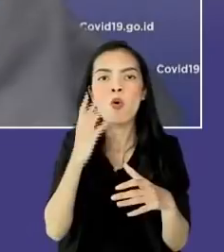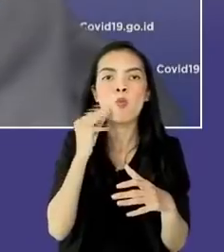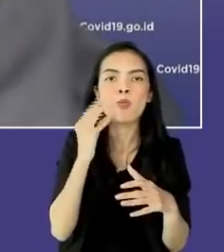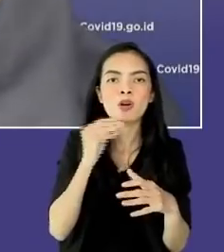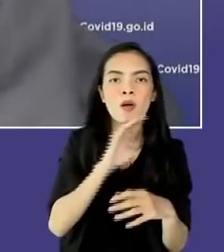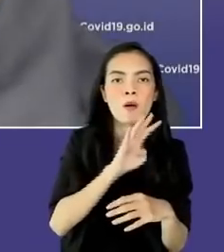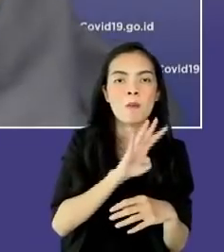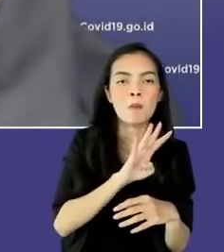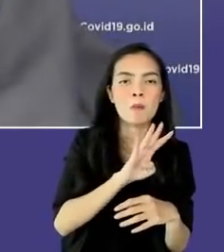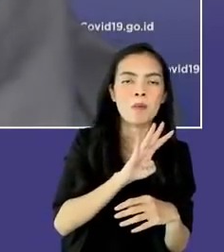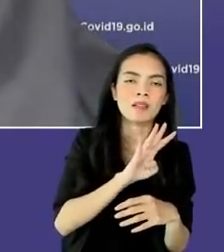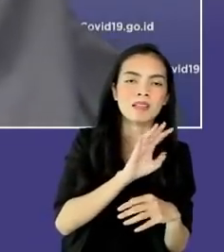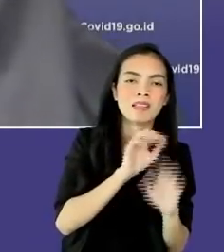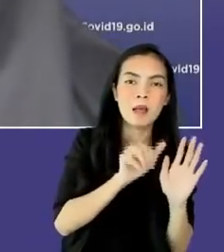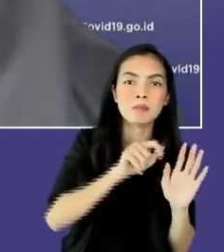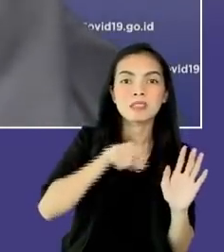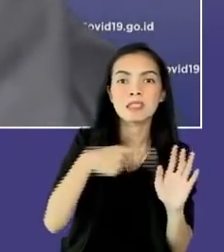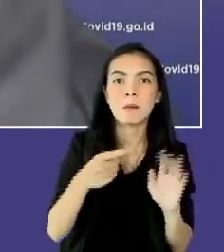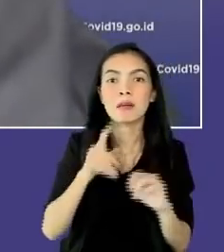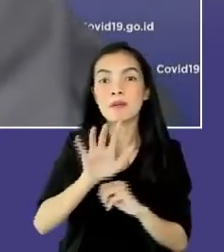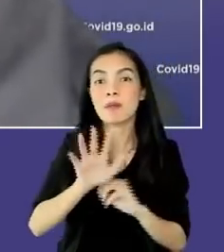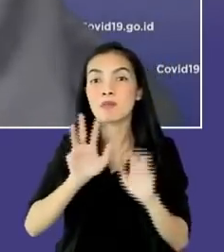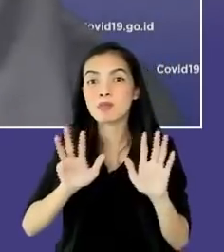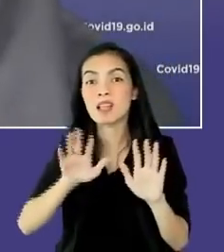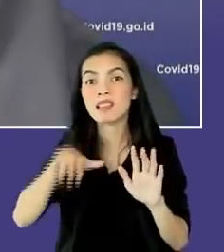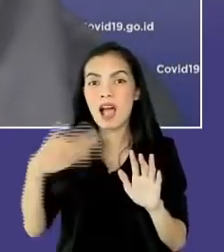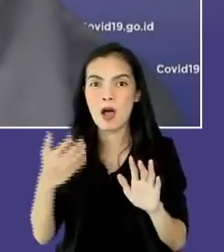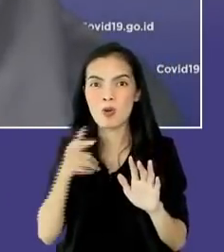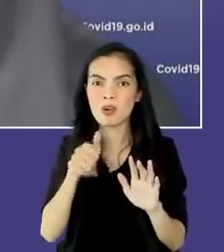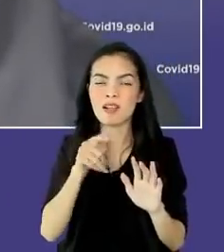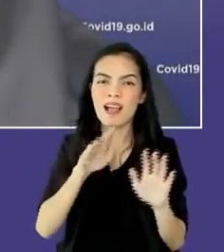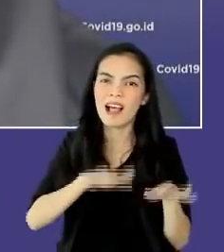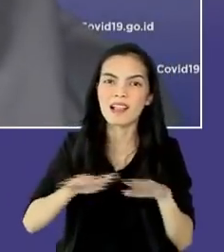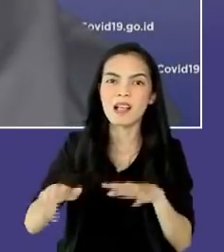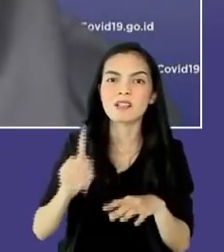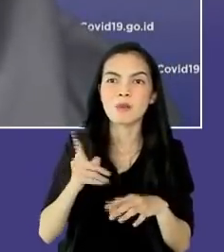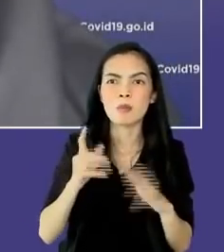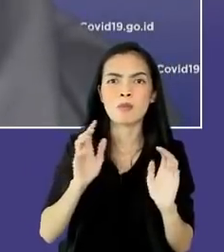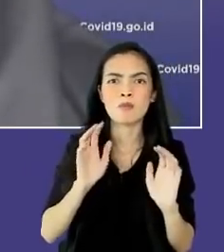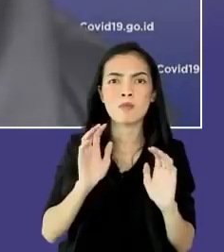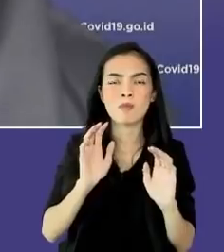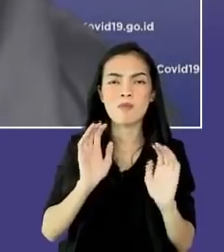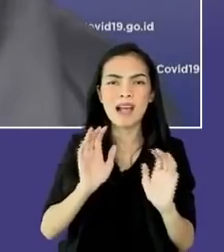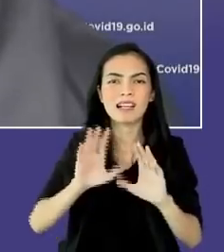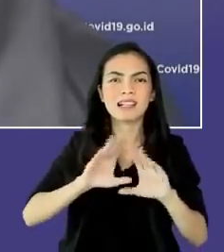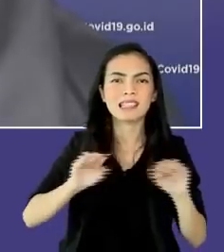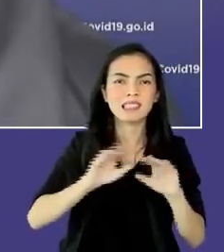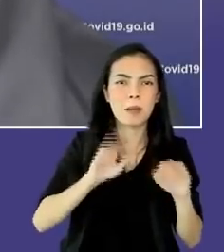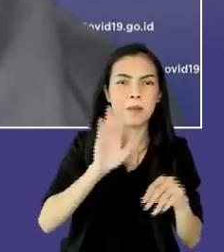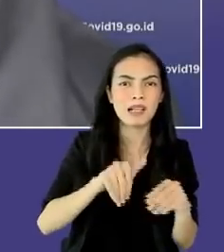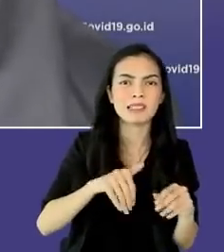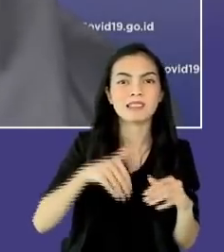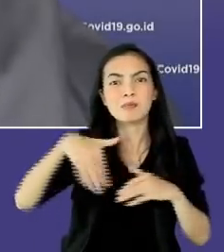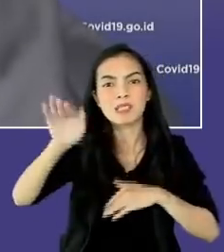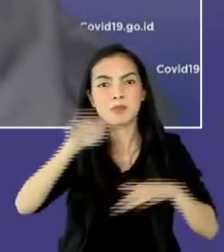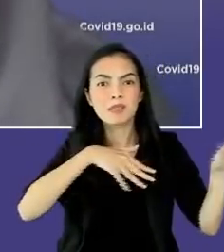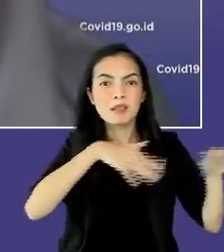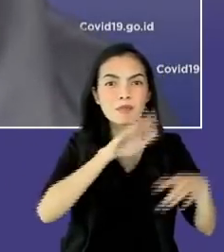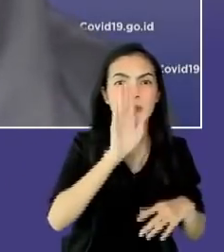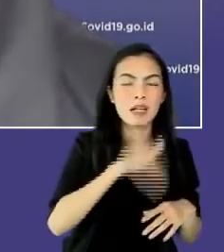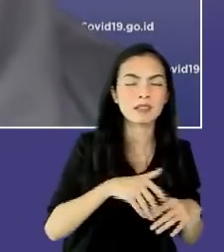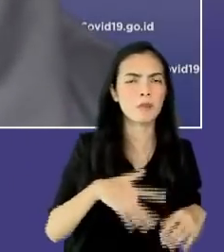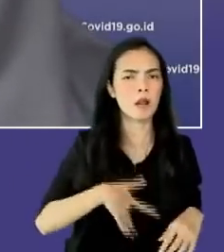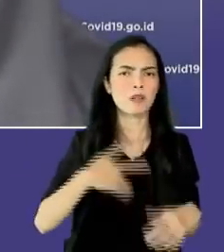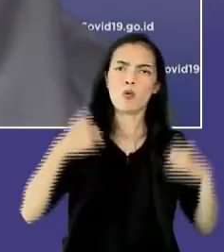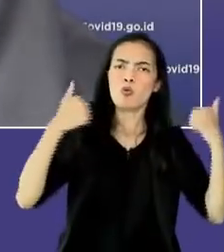risiko sangat tinggi sekarang karena tadi mobilitasnya masih tinggi, mungkin mereka sebagian besar masih bekerja juga dan mungkin bisa jadi merasa